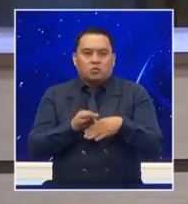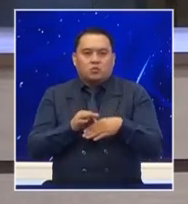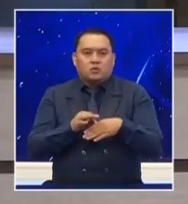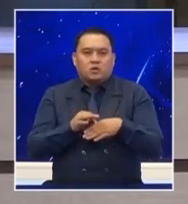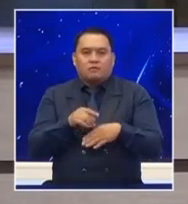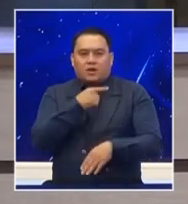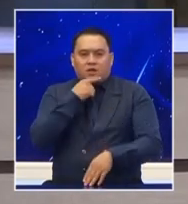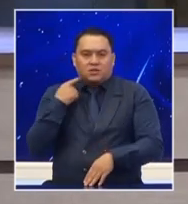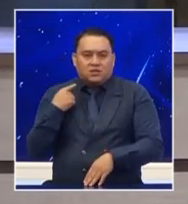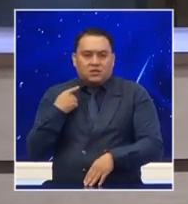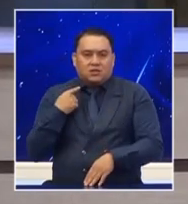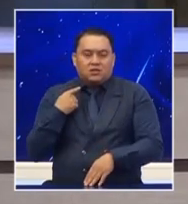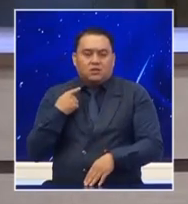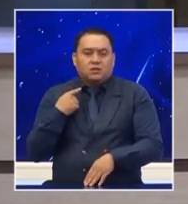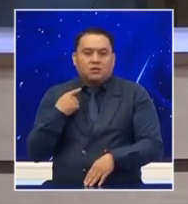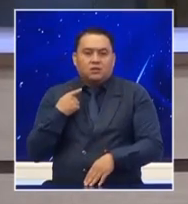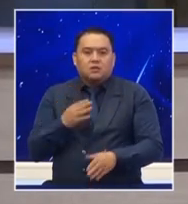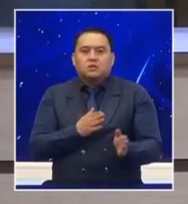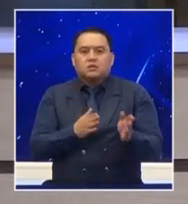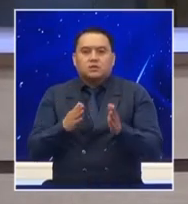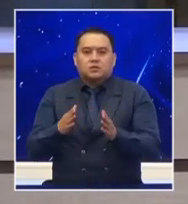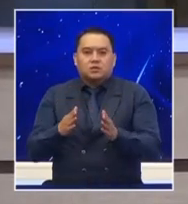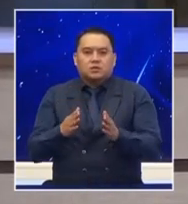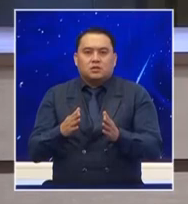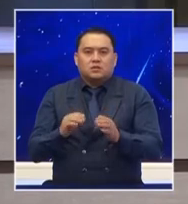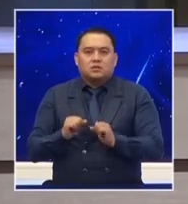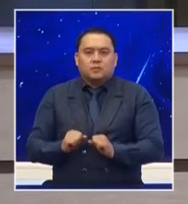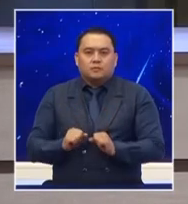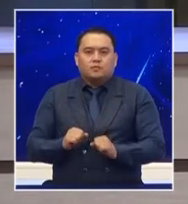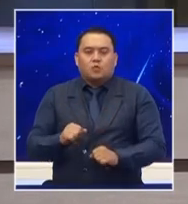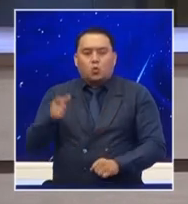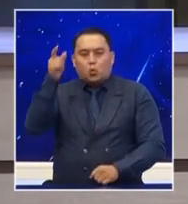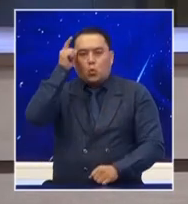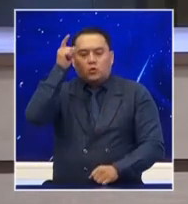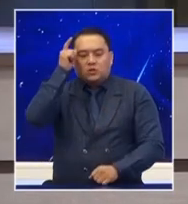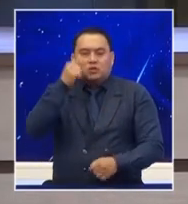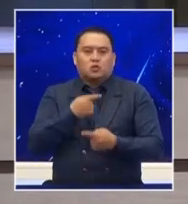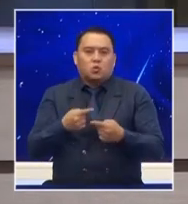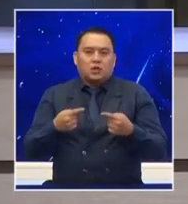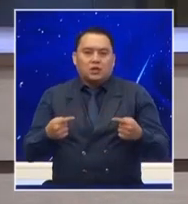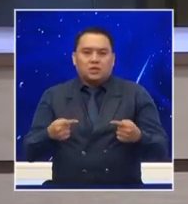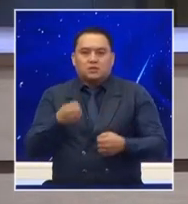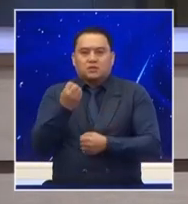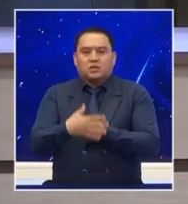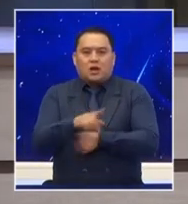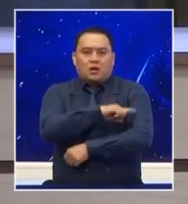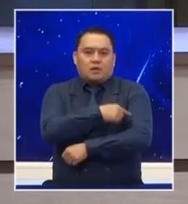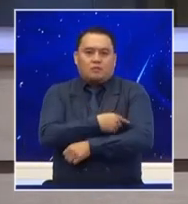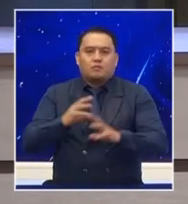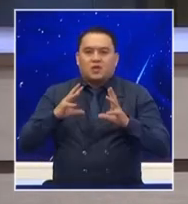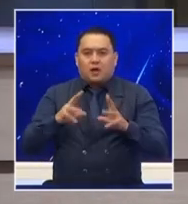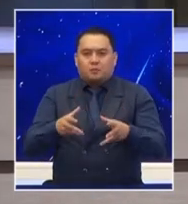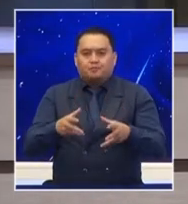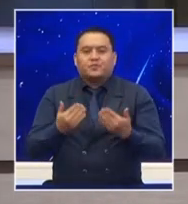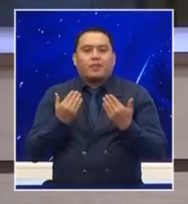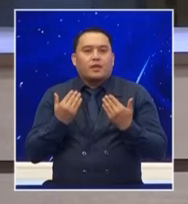в России по системе Булашах и Турции, и других центральных клиниках мира. В